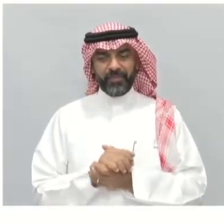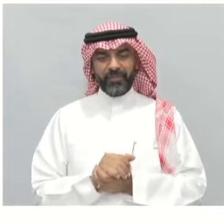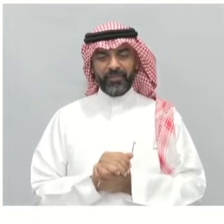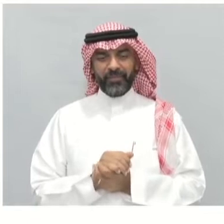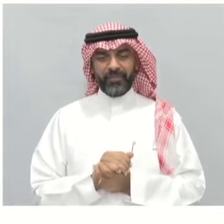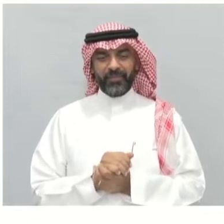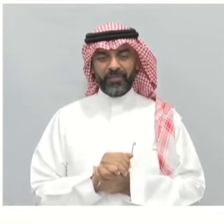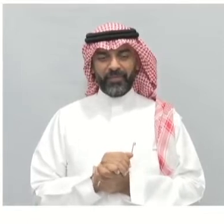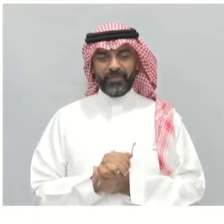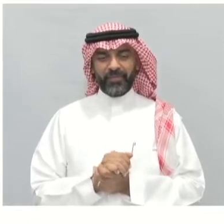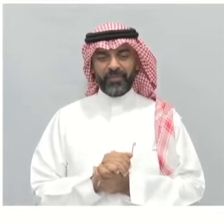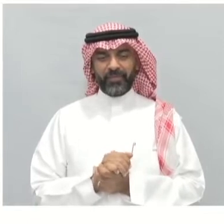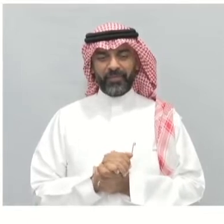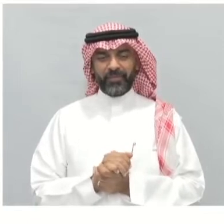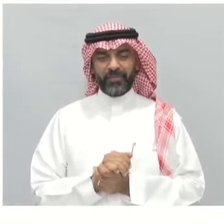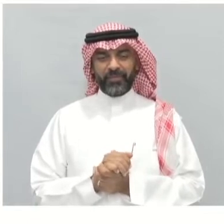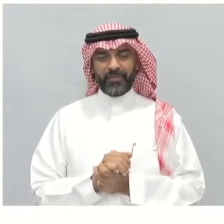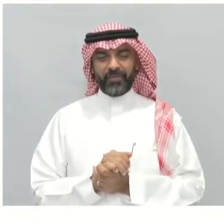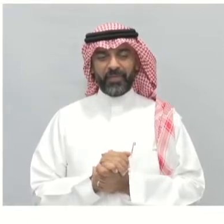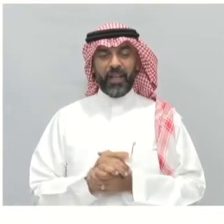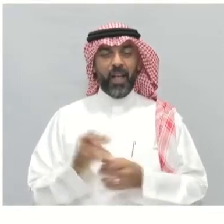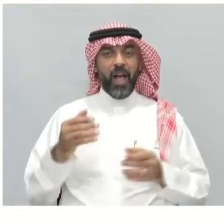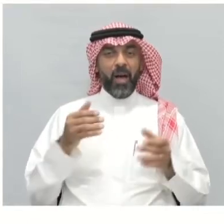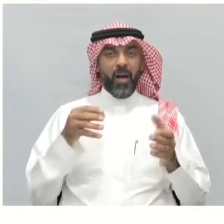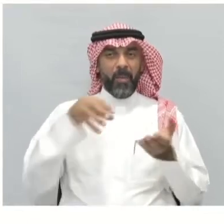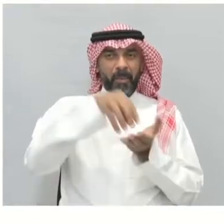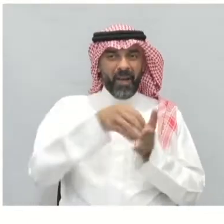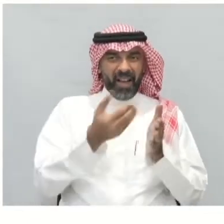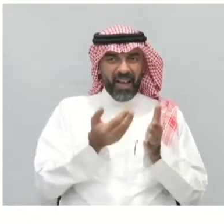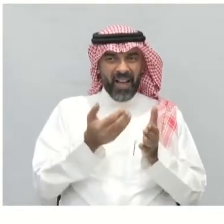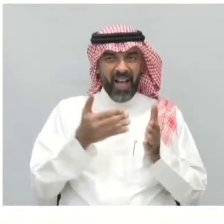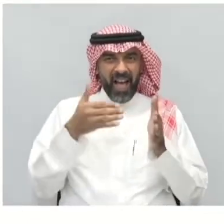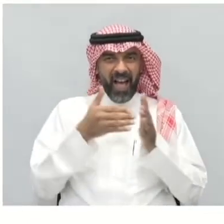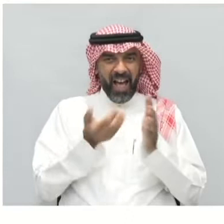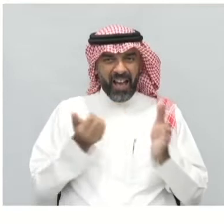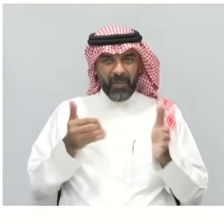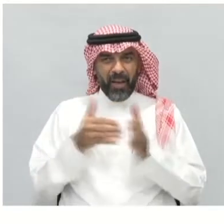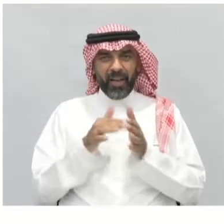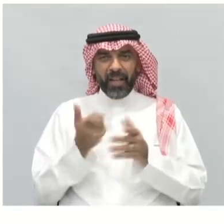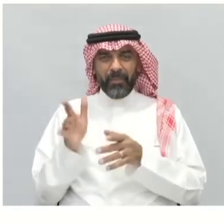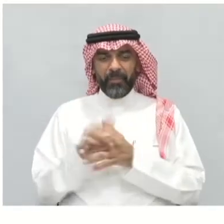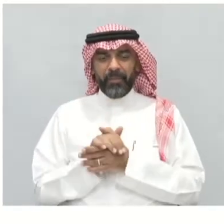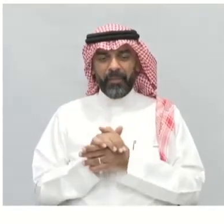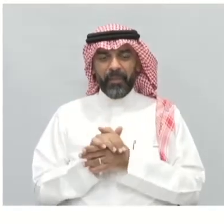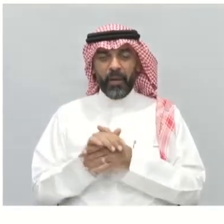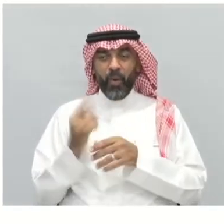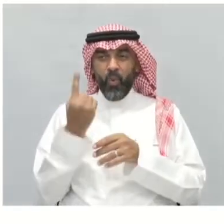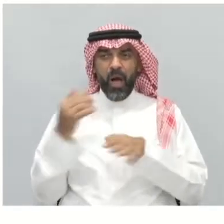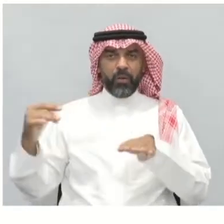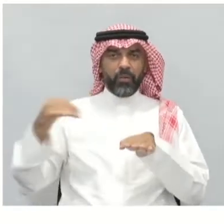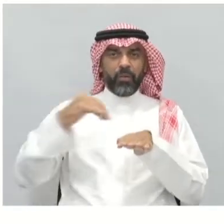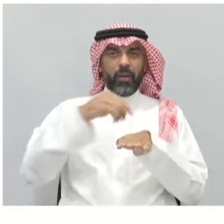ركبه نشوف الان محطه قبل الاخيره ركب شخص ونزل اربعه راكبه